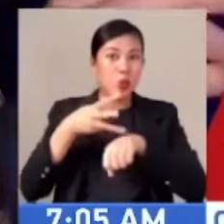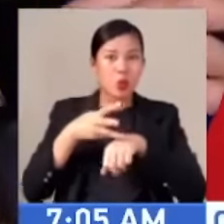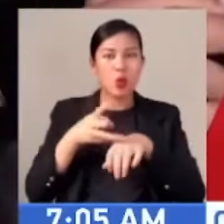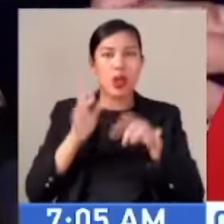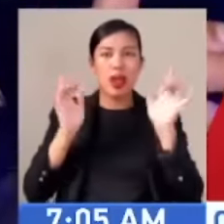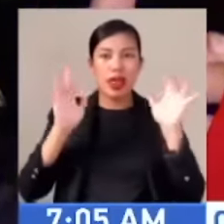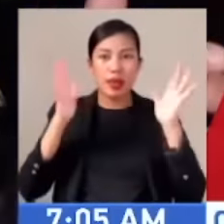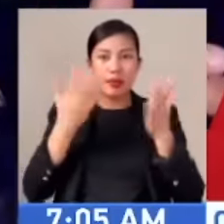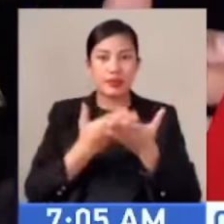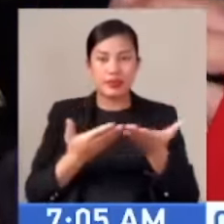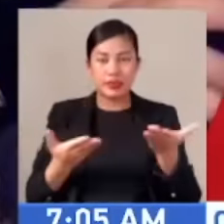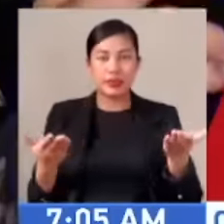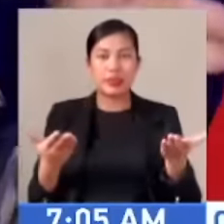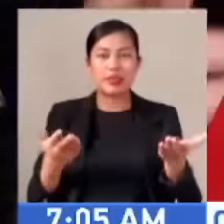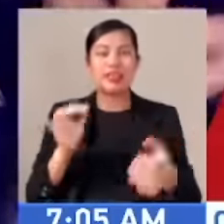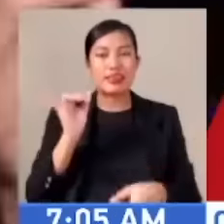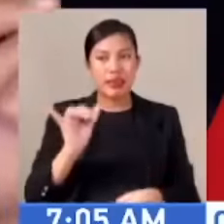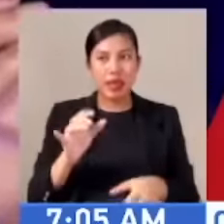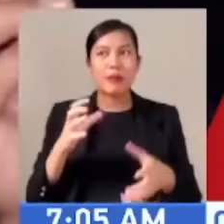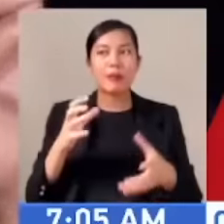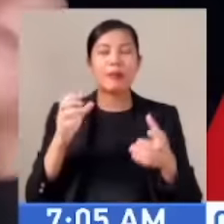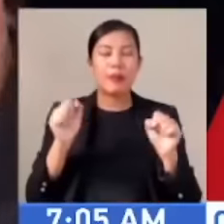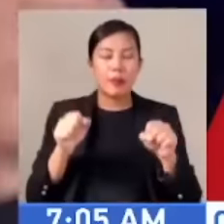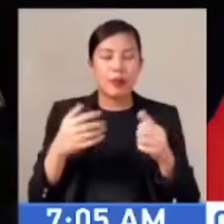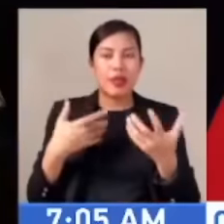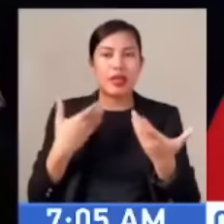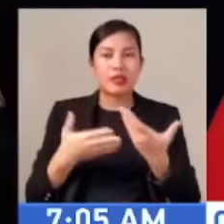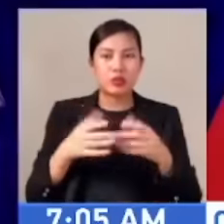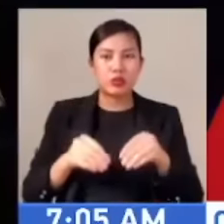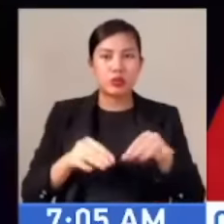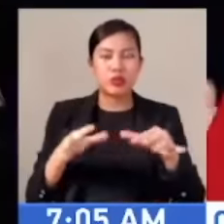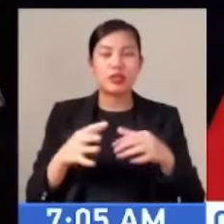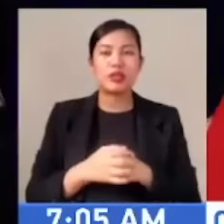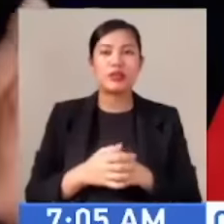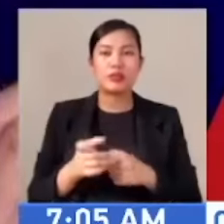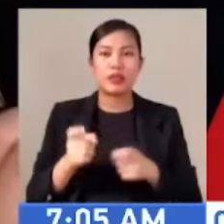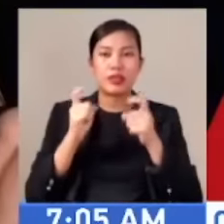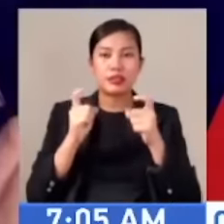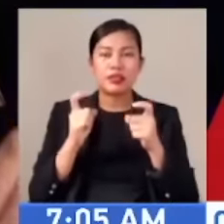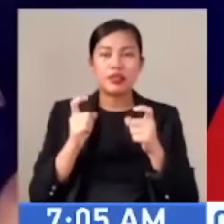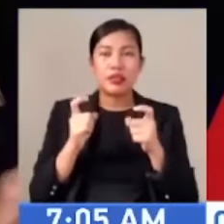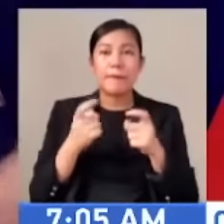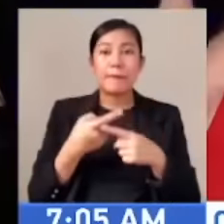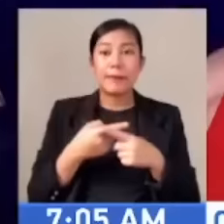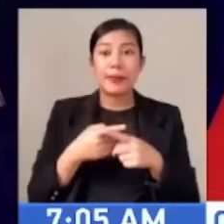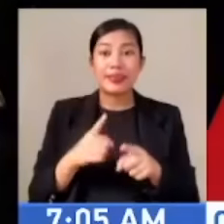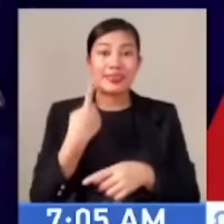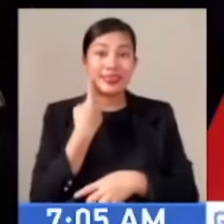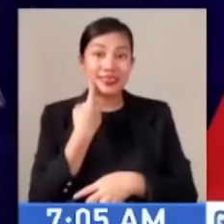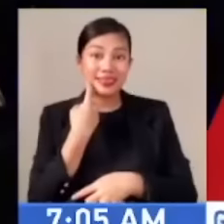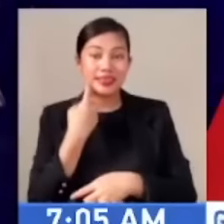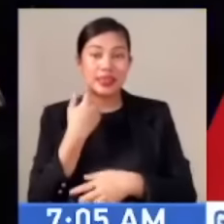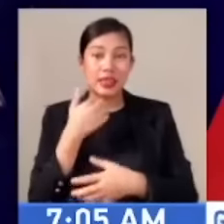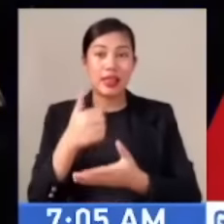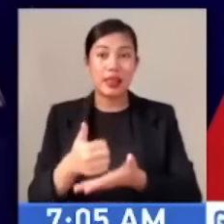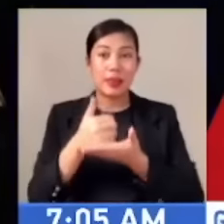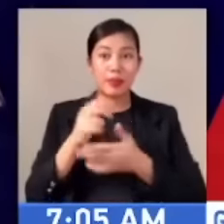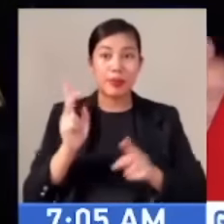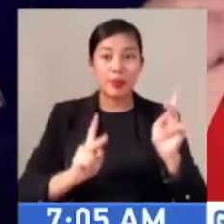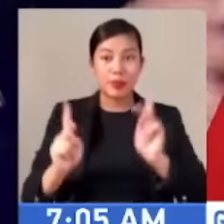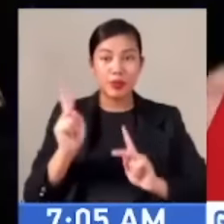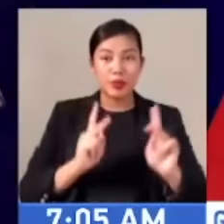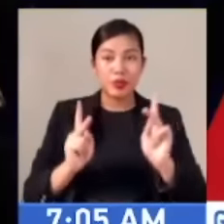pa ng husto. Pero so far sa tulong po ng ating mga kababayan na rin, and din sa kasama ating fire volunteer, and then sa government force,